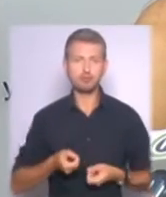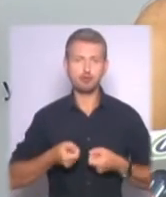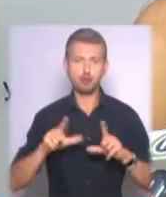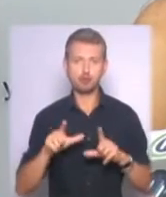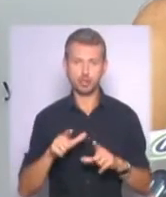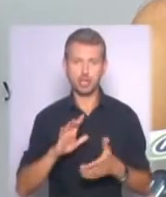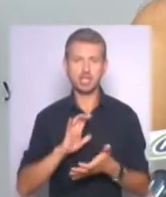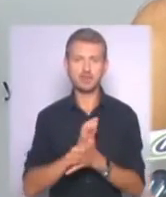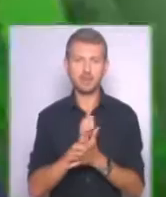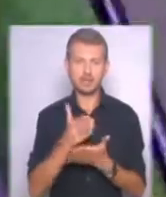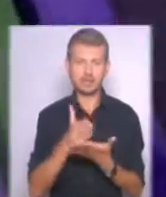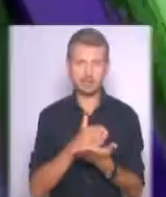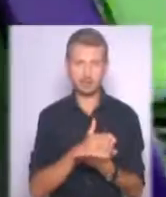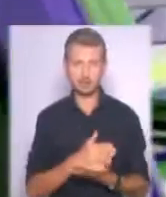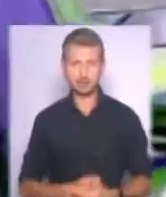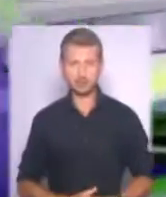сири.